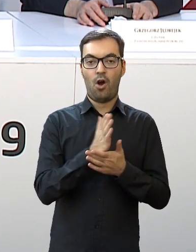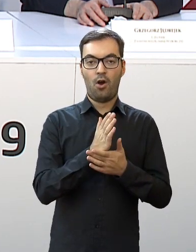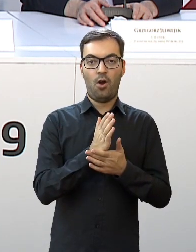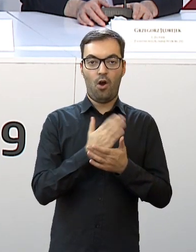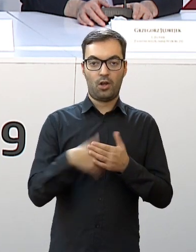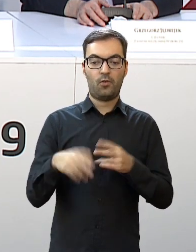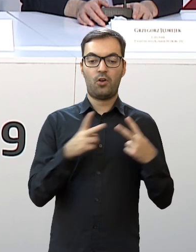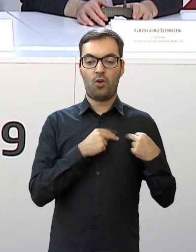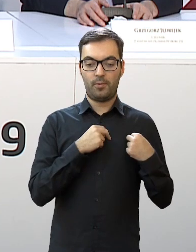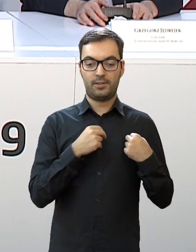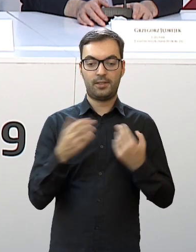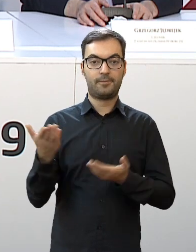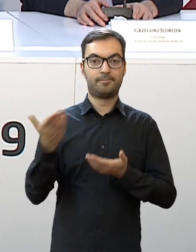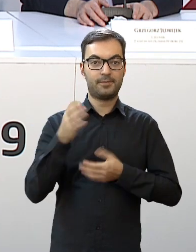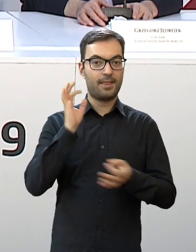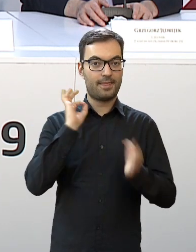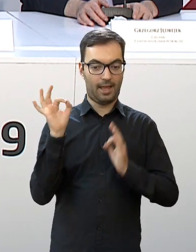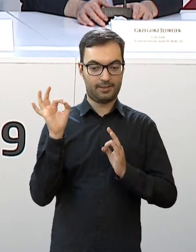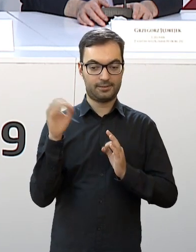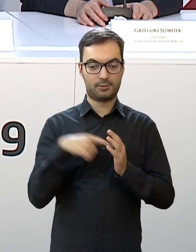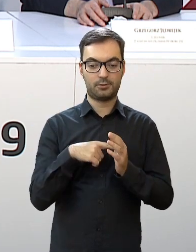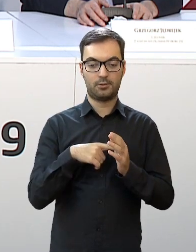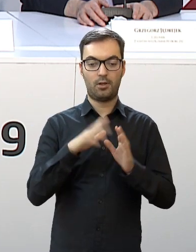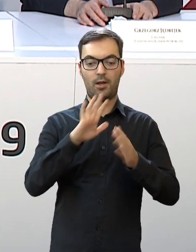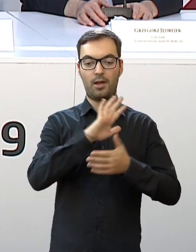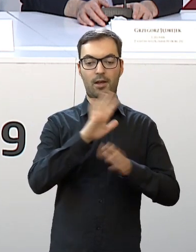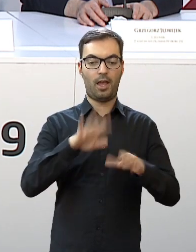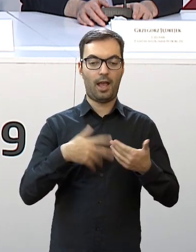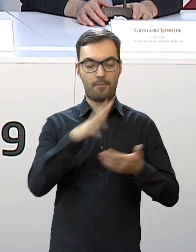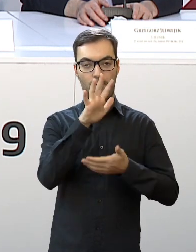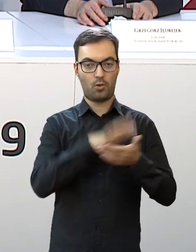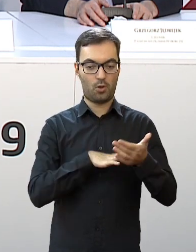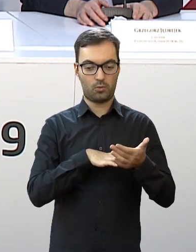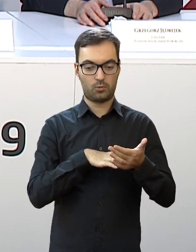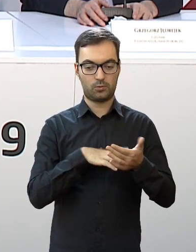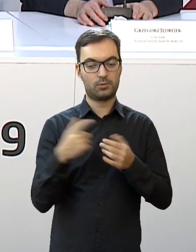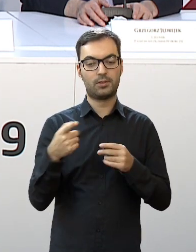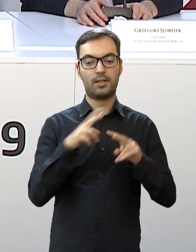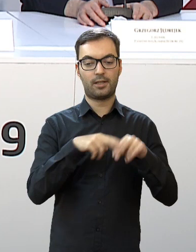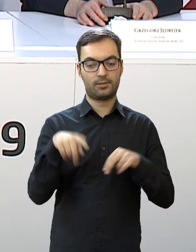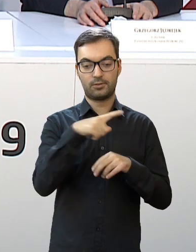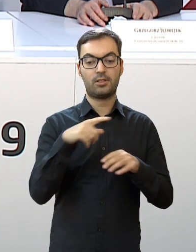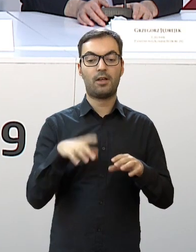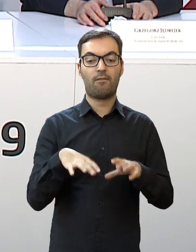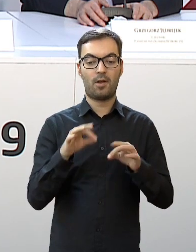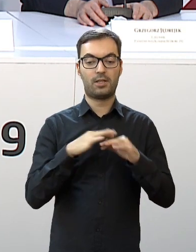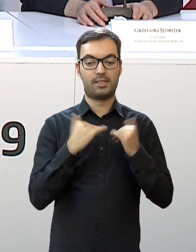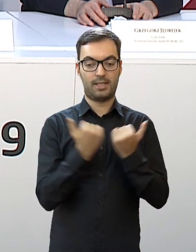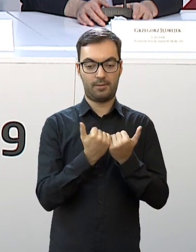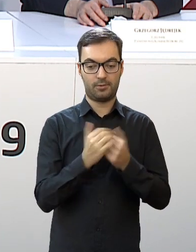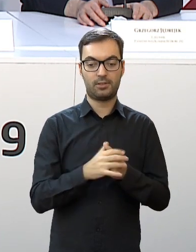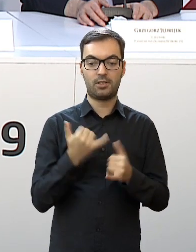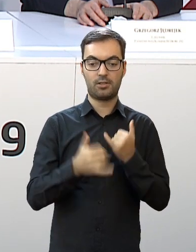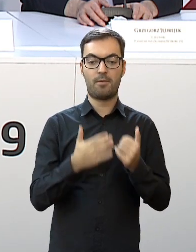danych odnoszących się do protokołów Okręgowych Komisji Wyborczych w wyborach do Sejmu. Jak będziemy